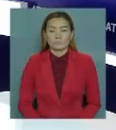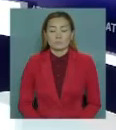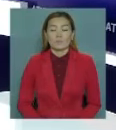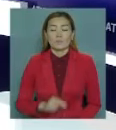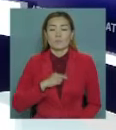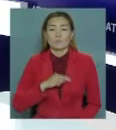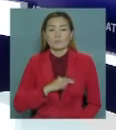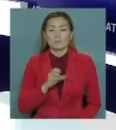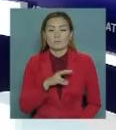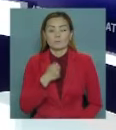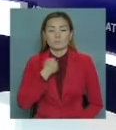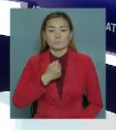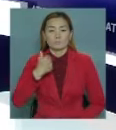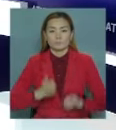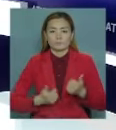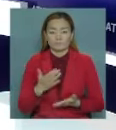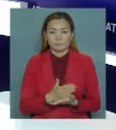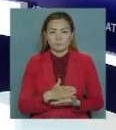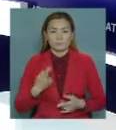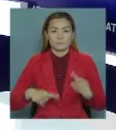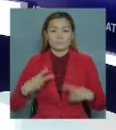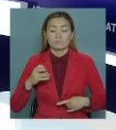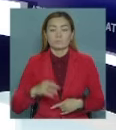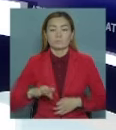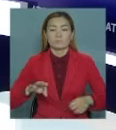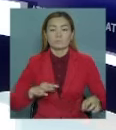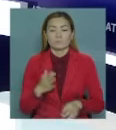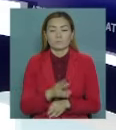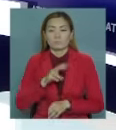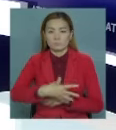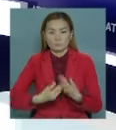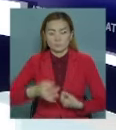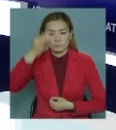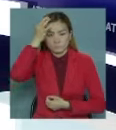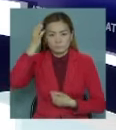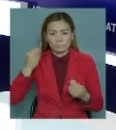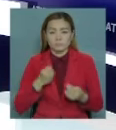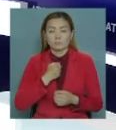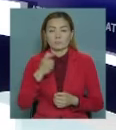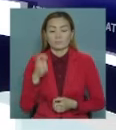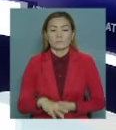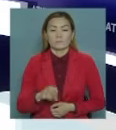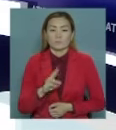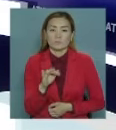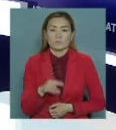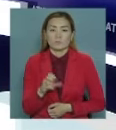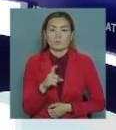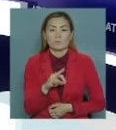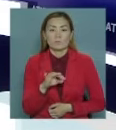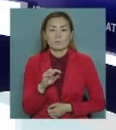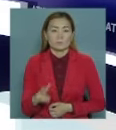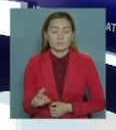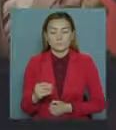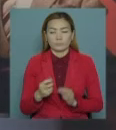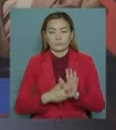Среди работников СМИ прошли соревнования по футзалу и шахматам, посвященные памяти неизвестного журналиста Маката Хайруллина в честь